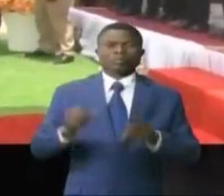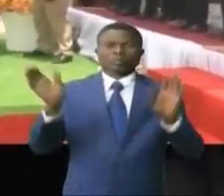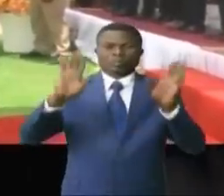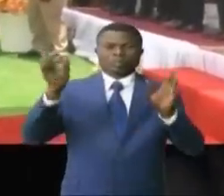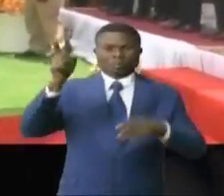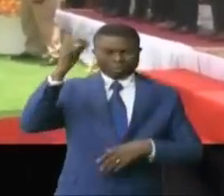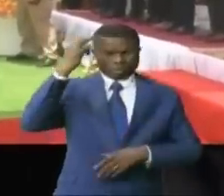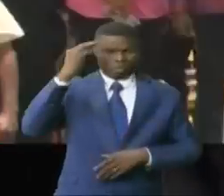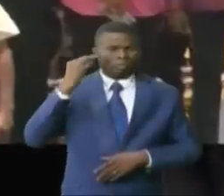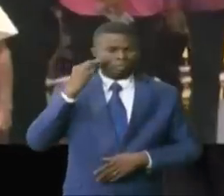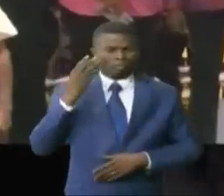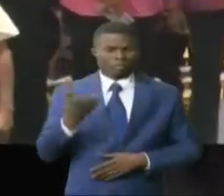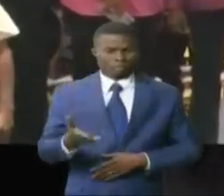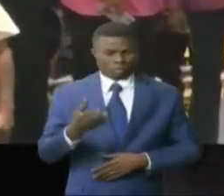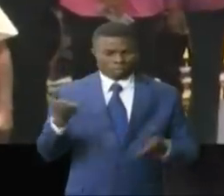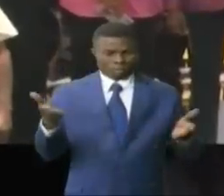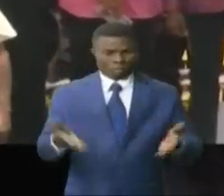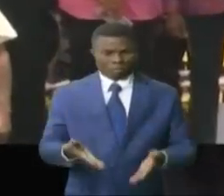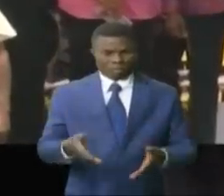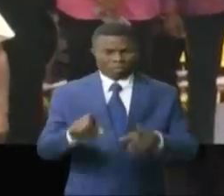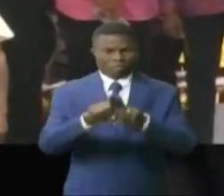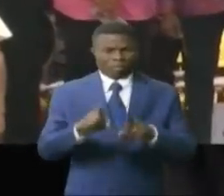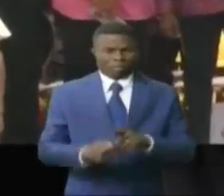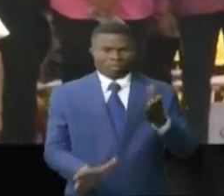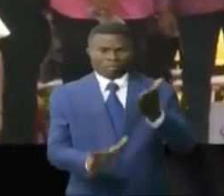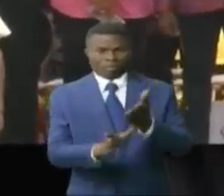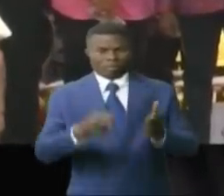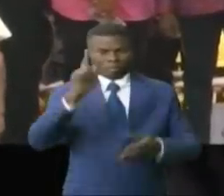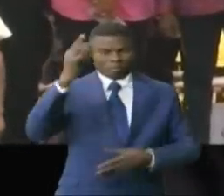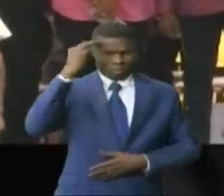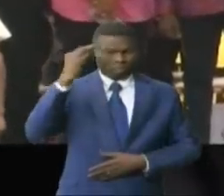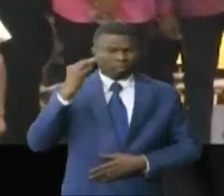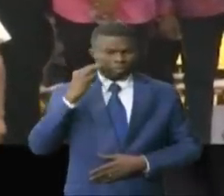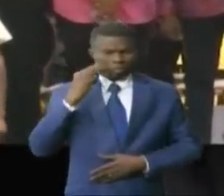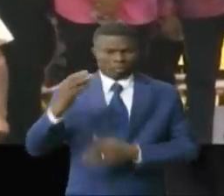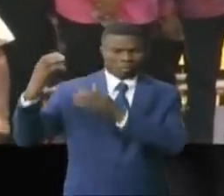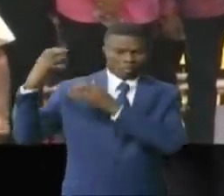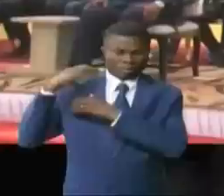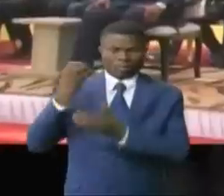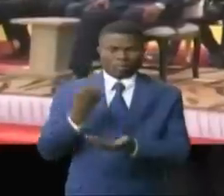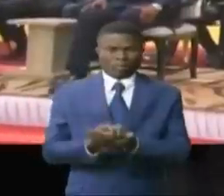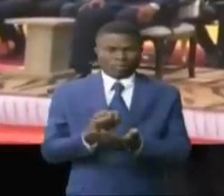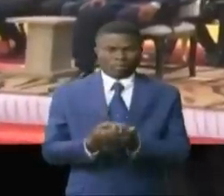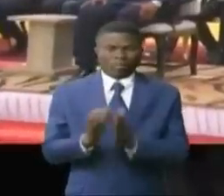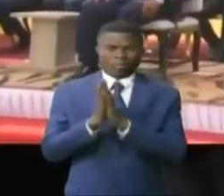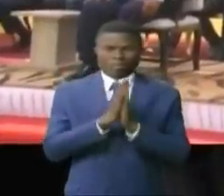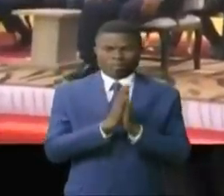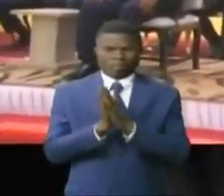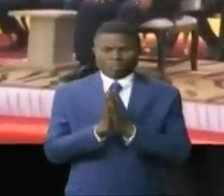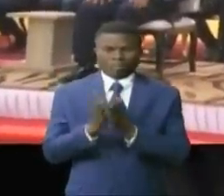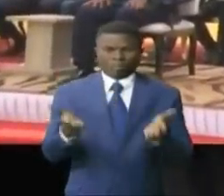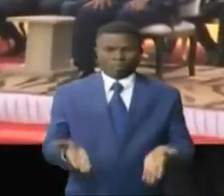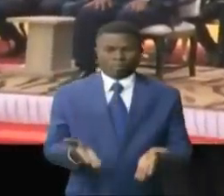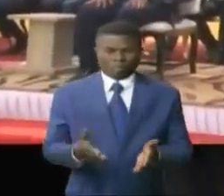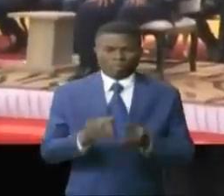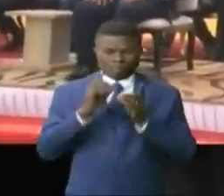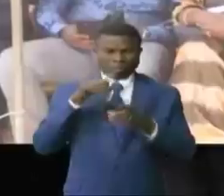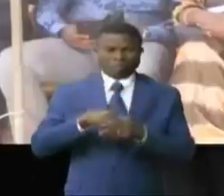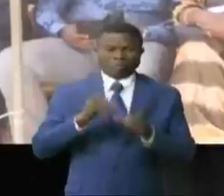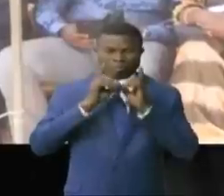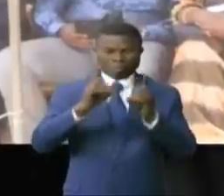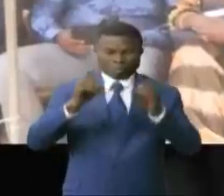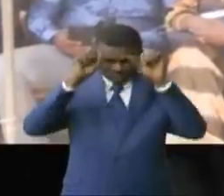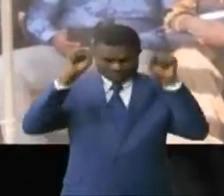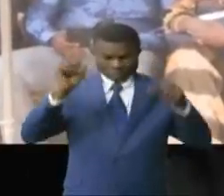Premier ministre Jean-Michel Samalukonde et le vice-premier ministre en charge de l'économie Vital Kamerhe. Dans son mot de bienvenue,